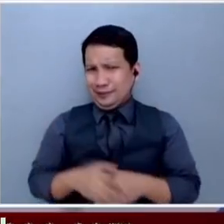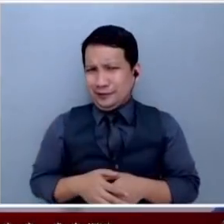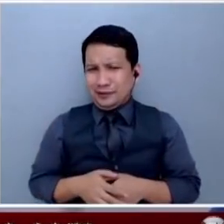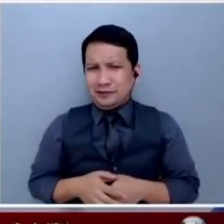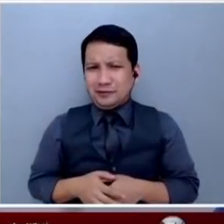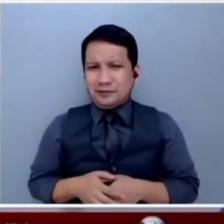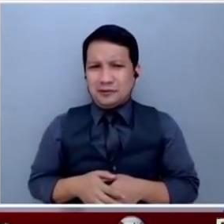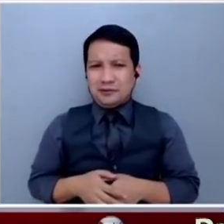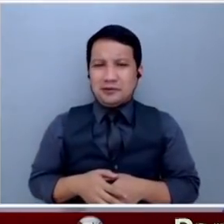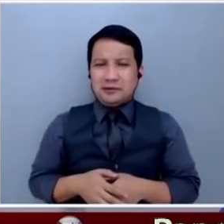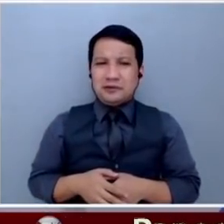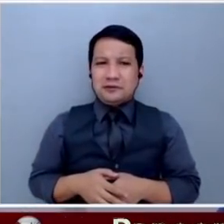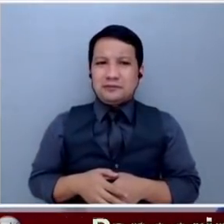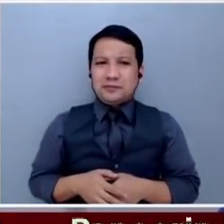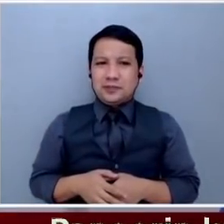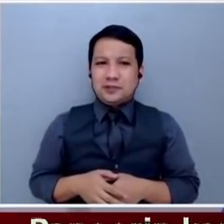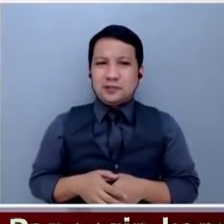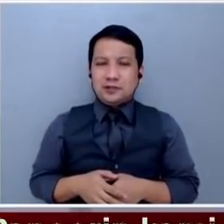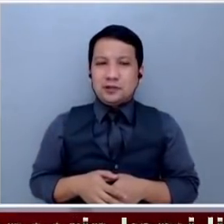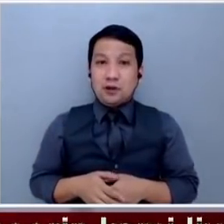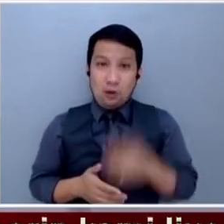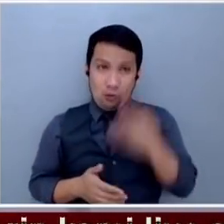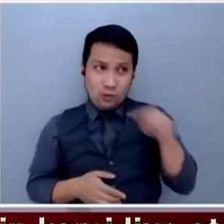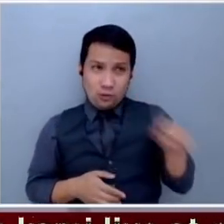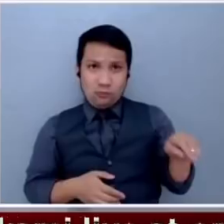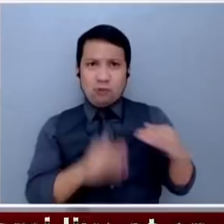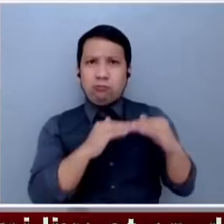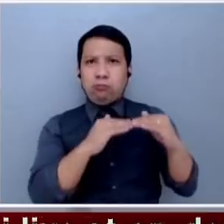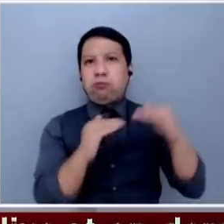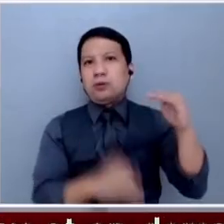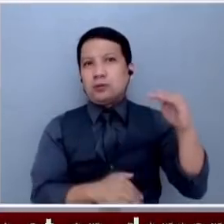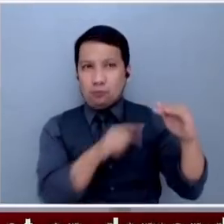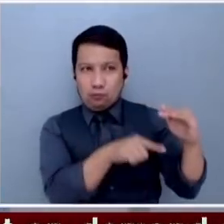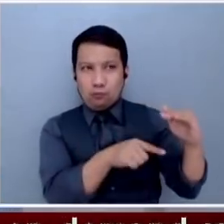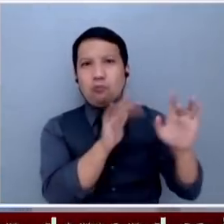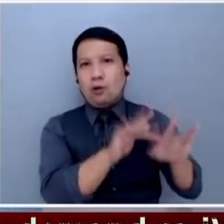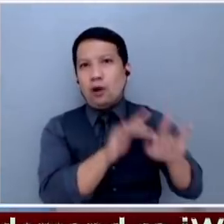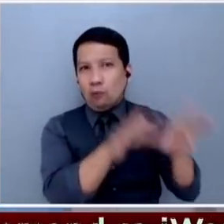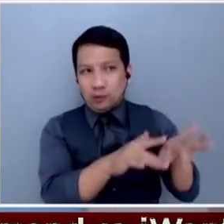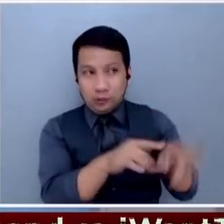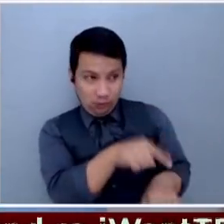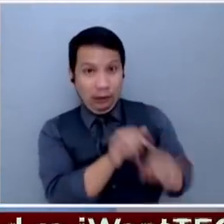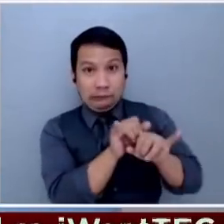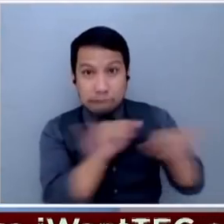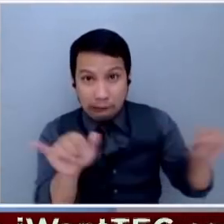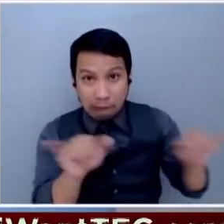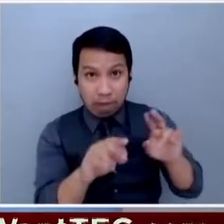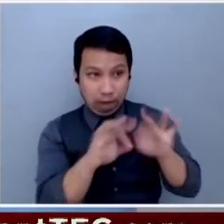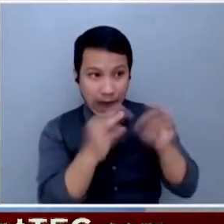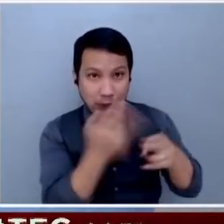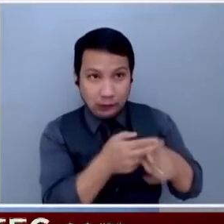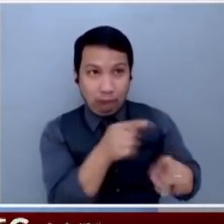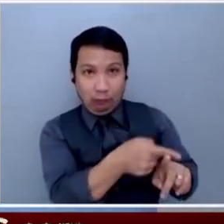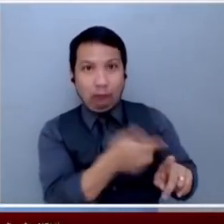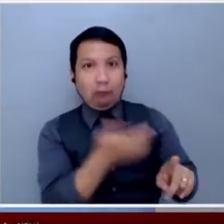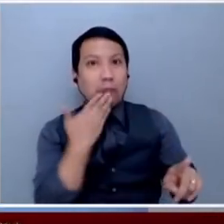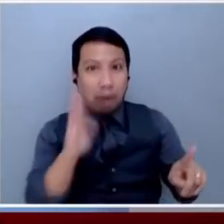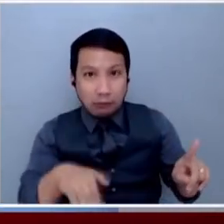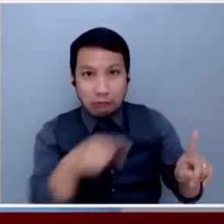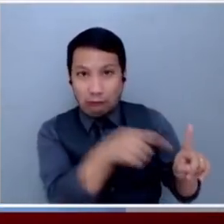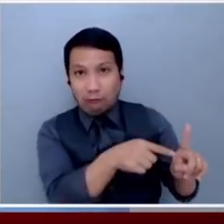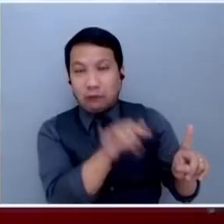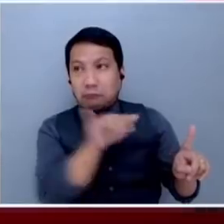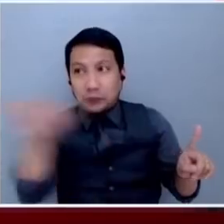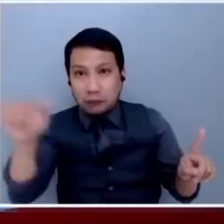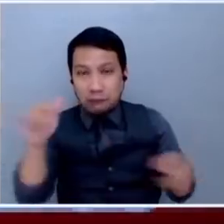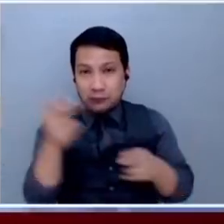Alam niyo, ito si Dato, unfair naman sa kanya. Magka-apelyido ba, masama na siya kaagad dahil ka-apelyido niya? Hindi